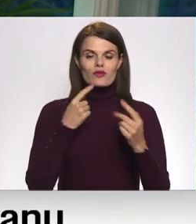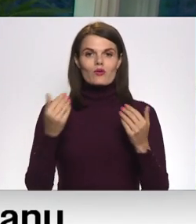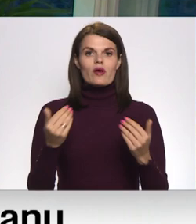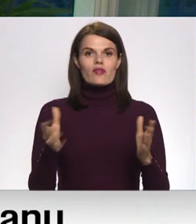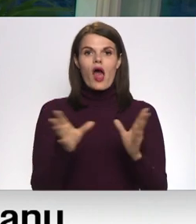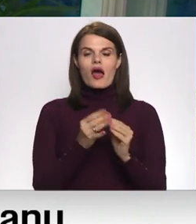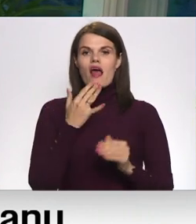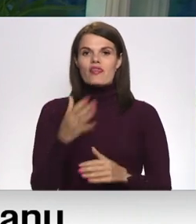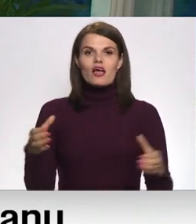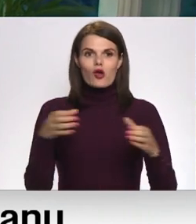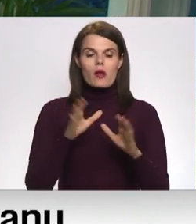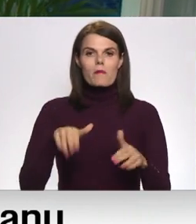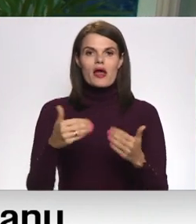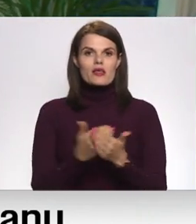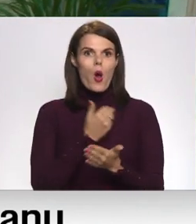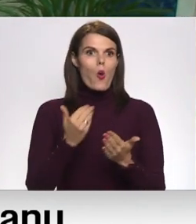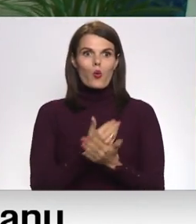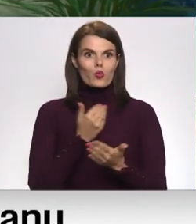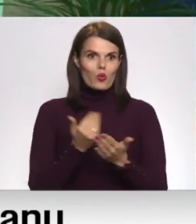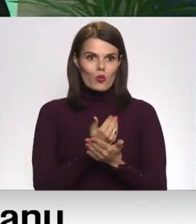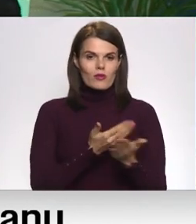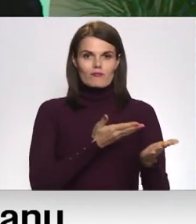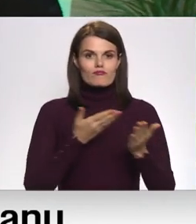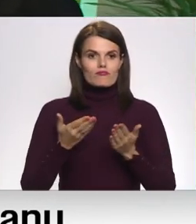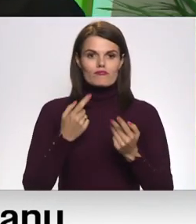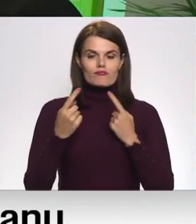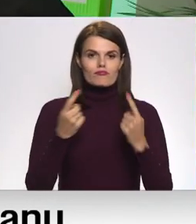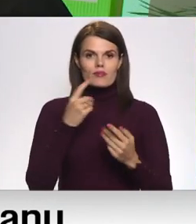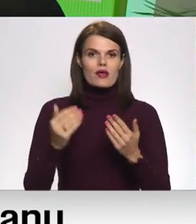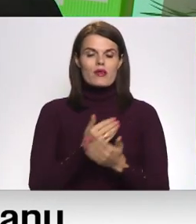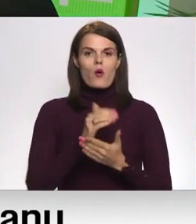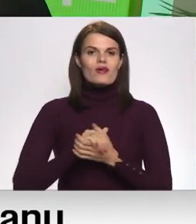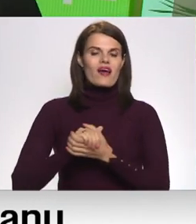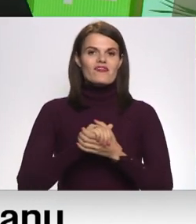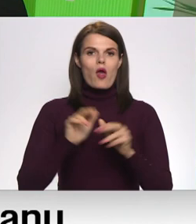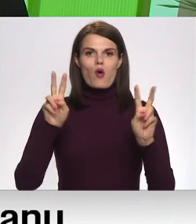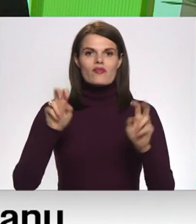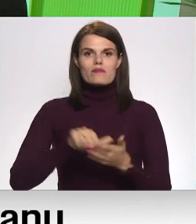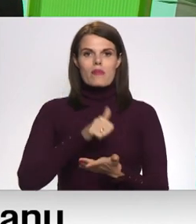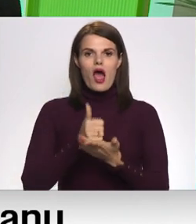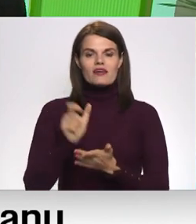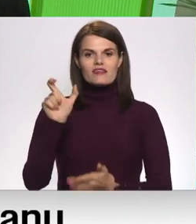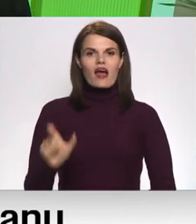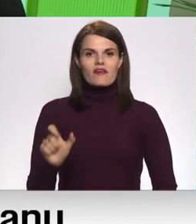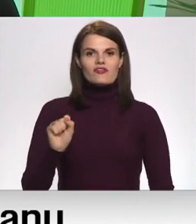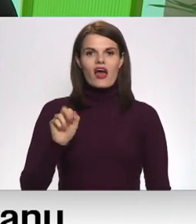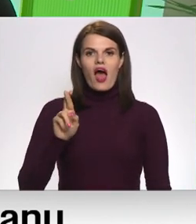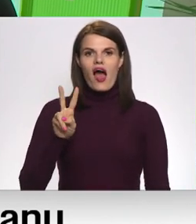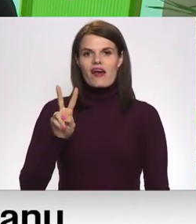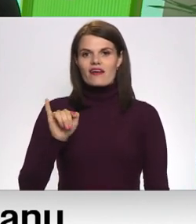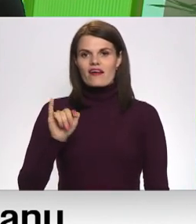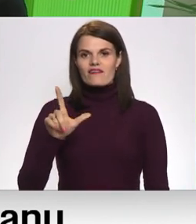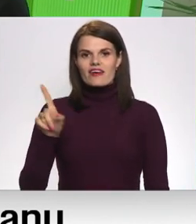bet par jaunāko šajās sarunās runātu esmu aicinājusi uz sarunu Jaunās vienotības pārstāvi Arvilu Lašerādinu. Labvakar. Labvakar. Vai esam